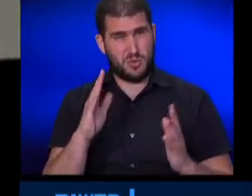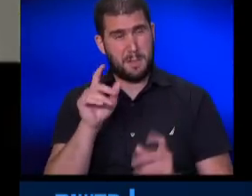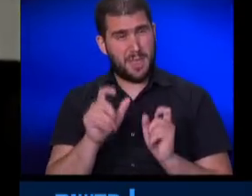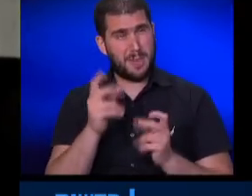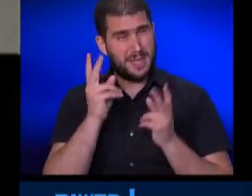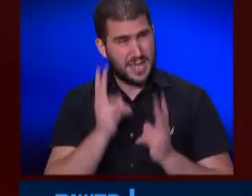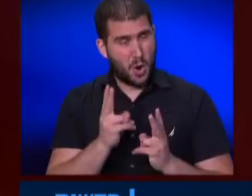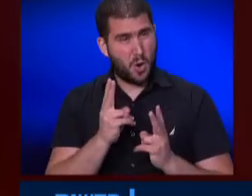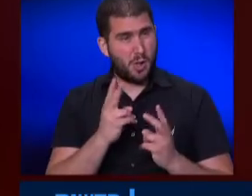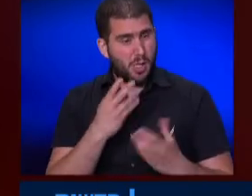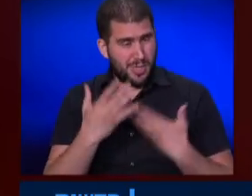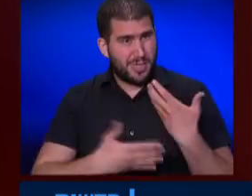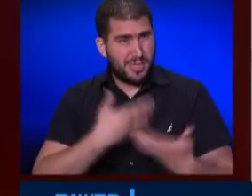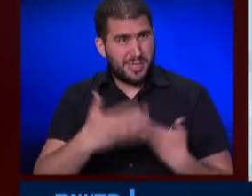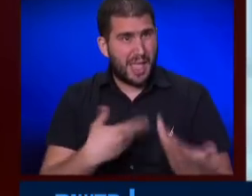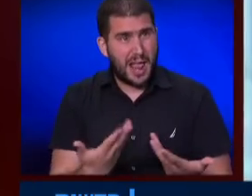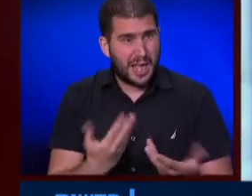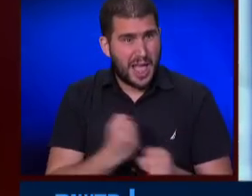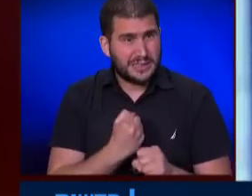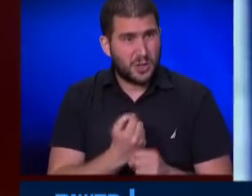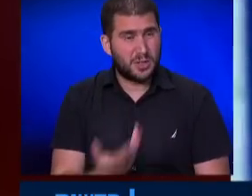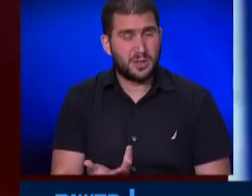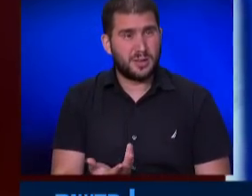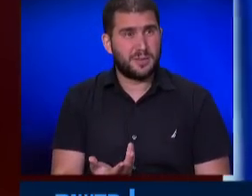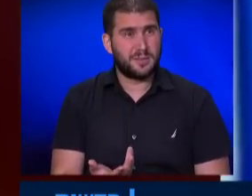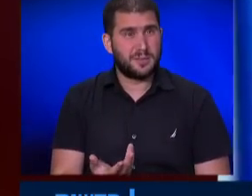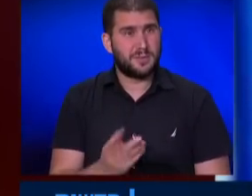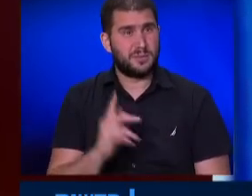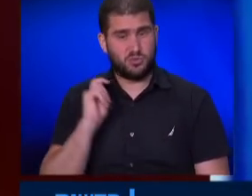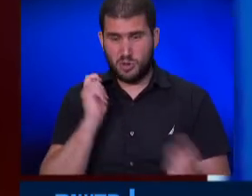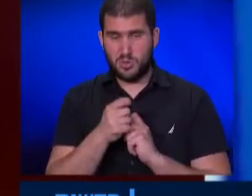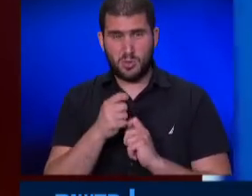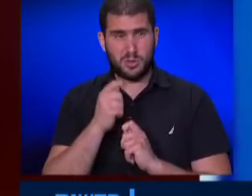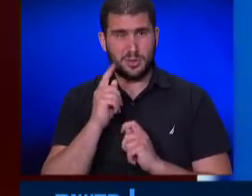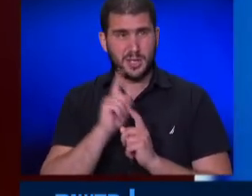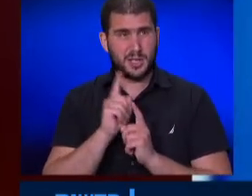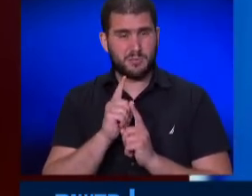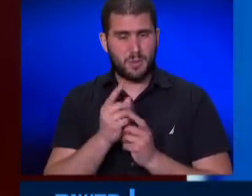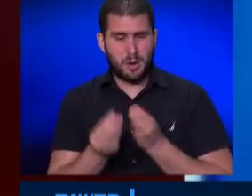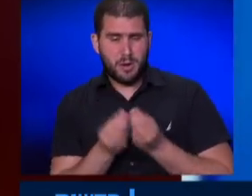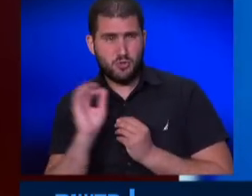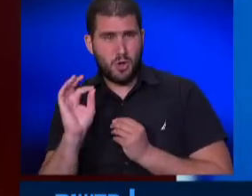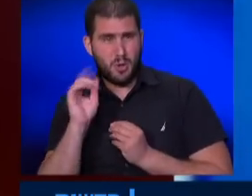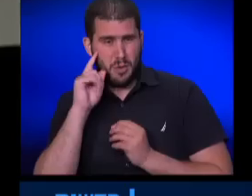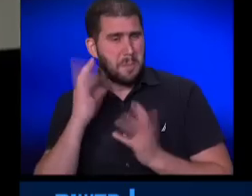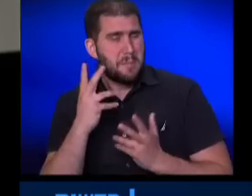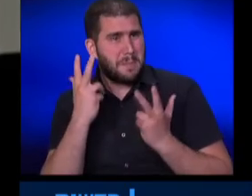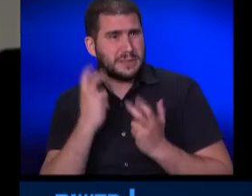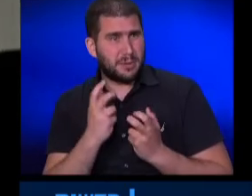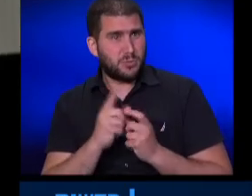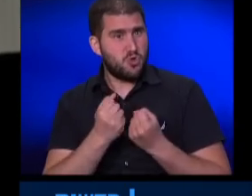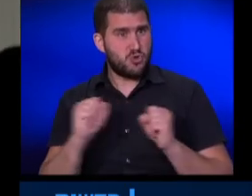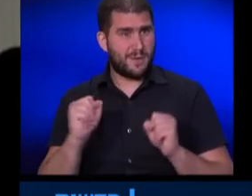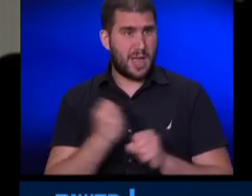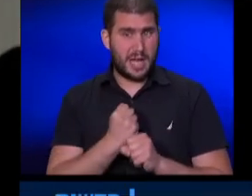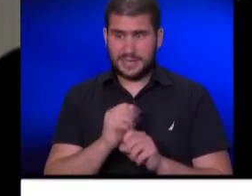אדם יכול לעבור תהליך ולשנות את הפתיעות שלו? מה הם מצפים שהוא ישוחרר והוא יעשה